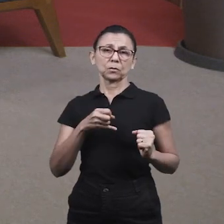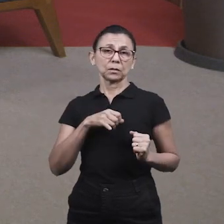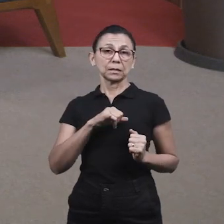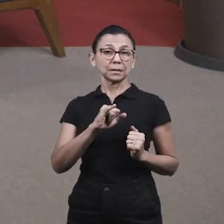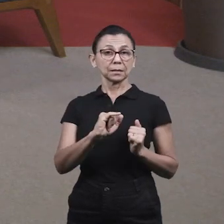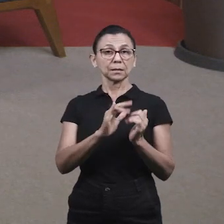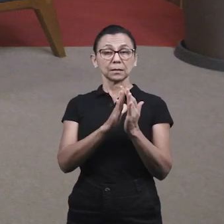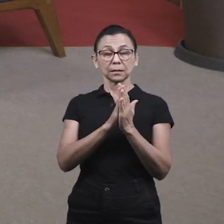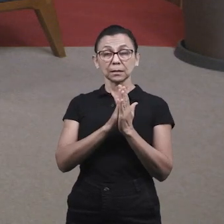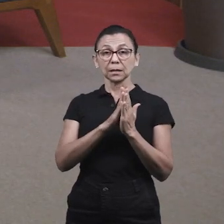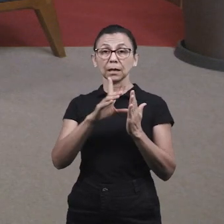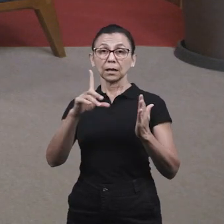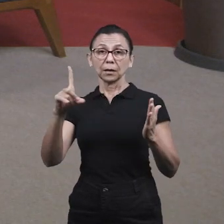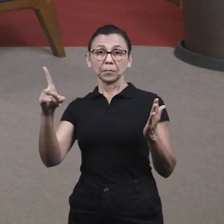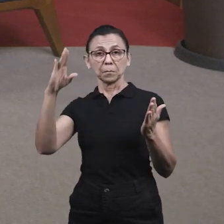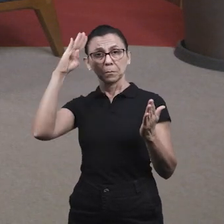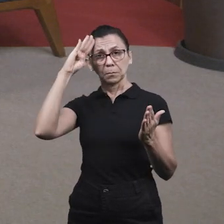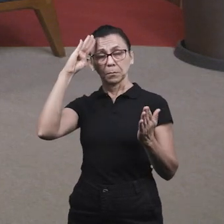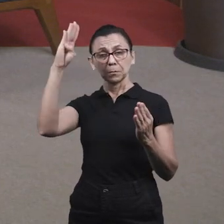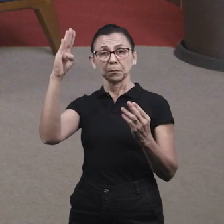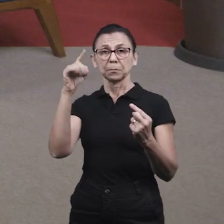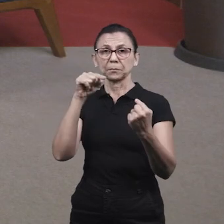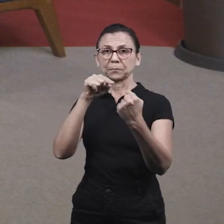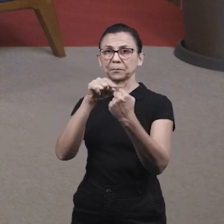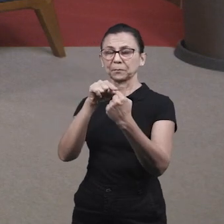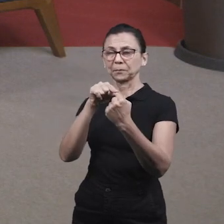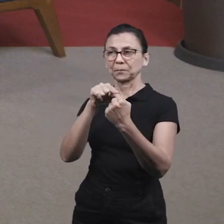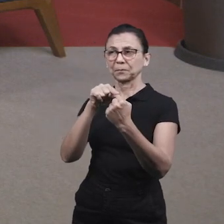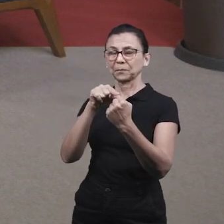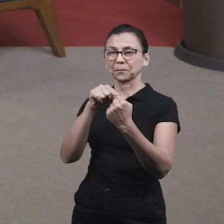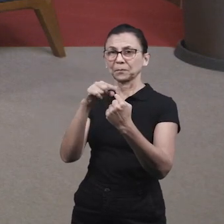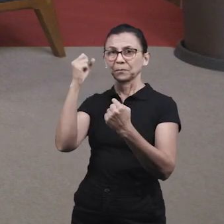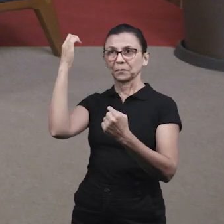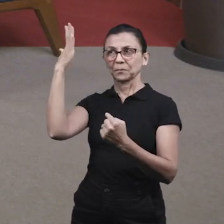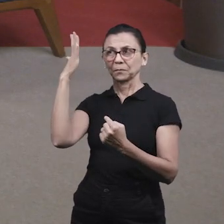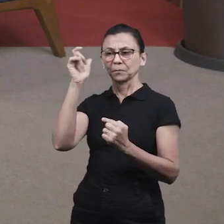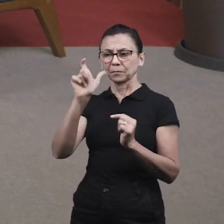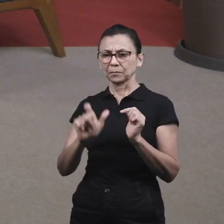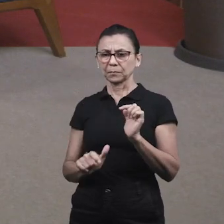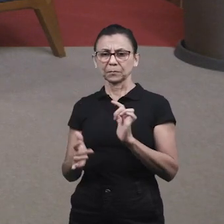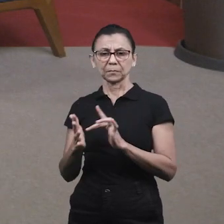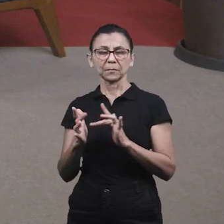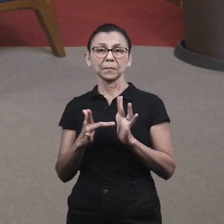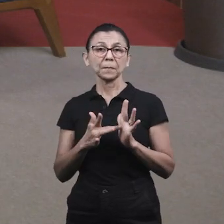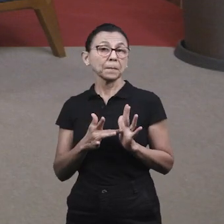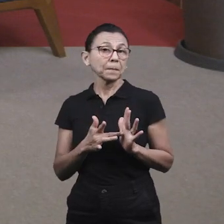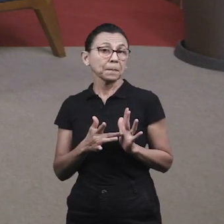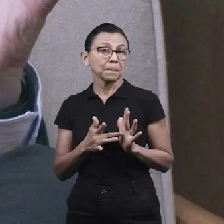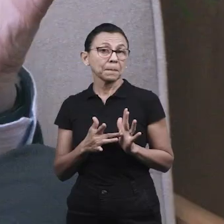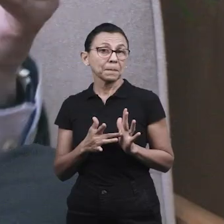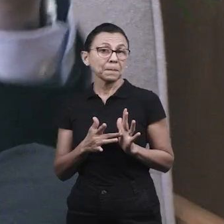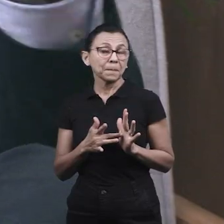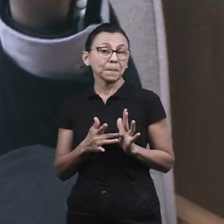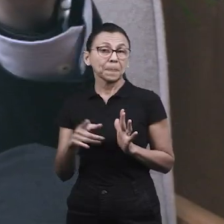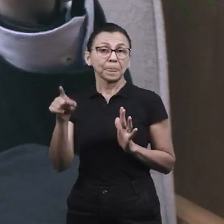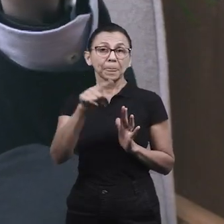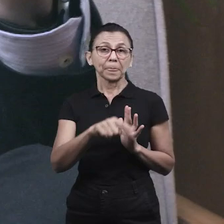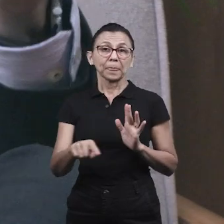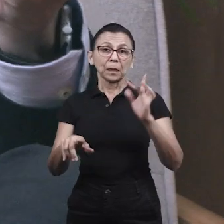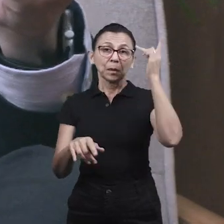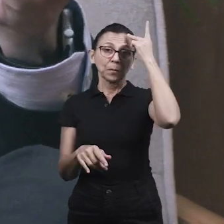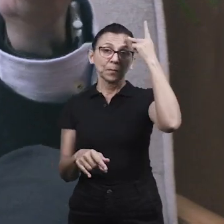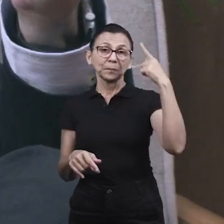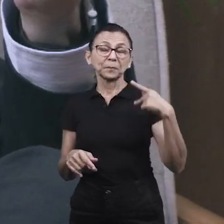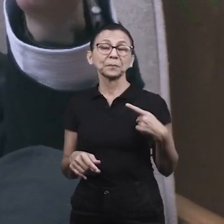nous allons parler un peu plus loin, mais le sujet d'aujourd'hui, c'est le libre examen des Écritures. Donc, si